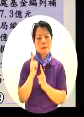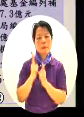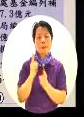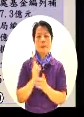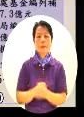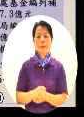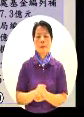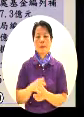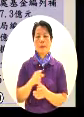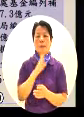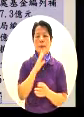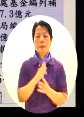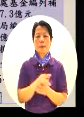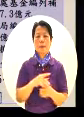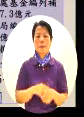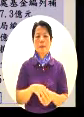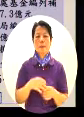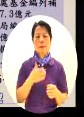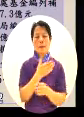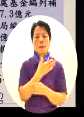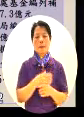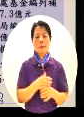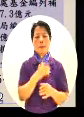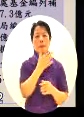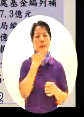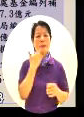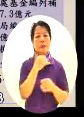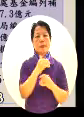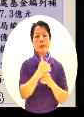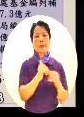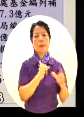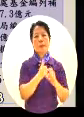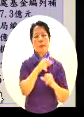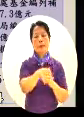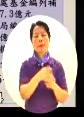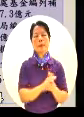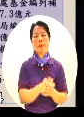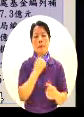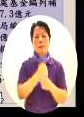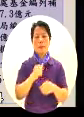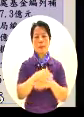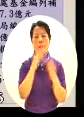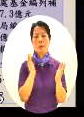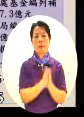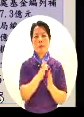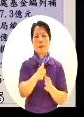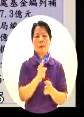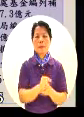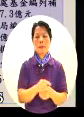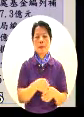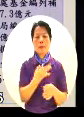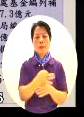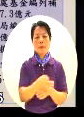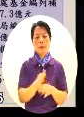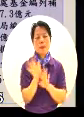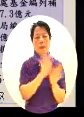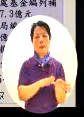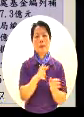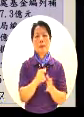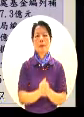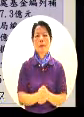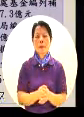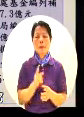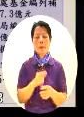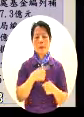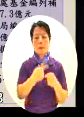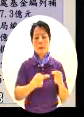较哈，就是民营化，我们 的整个的这些财务状况哈，只供我